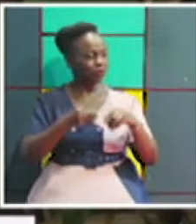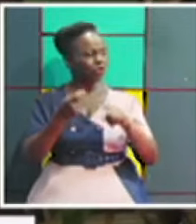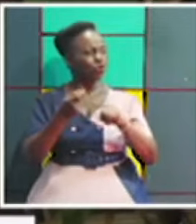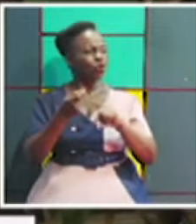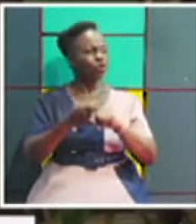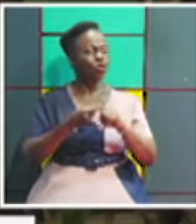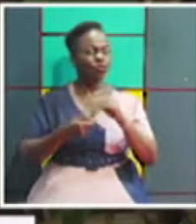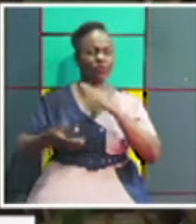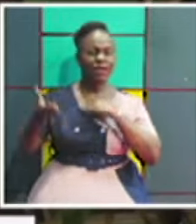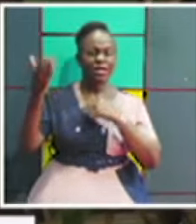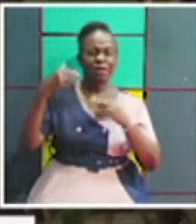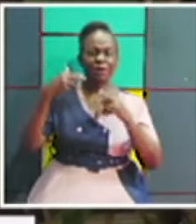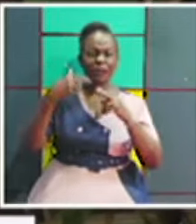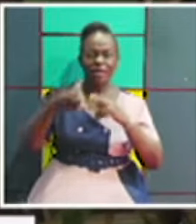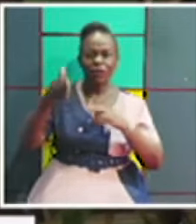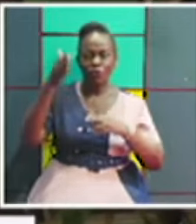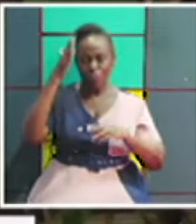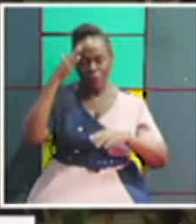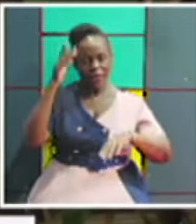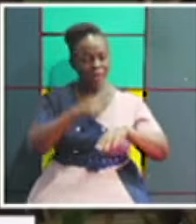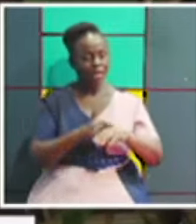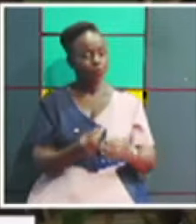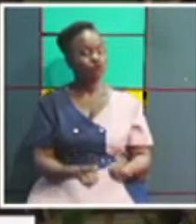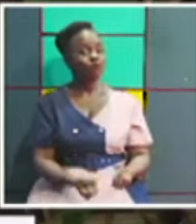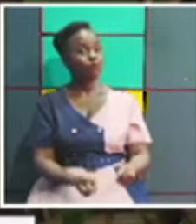natandika okumumanya mu nsiko